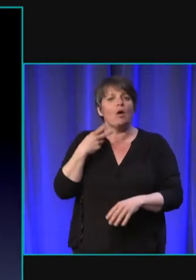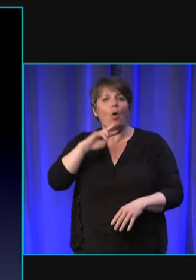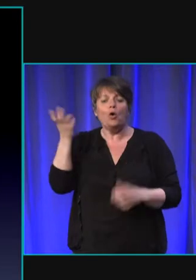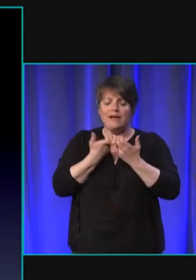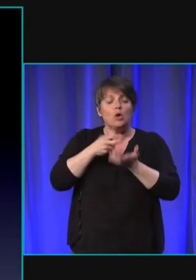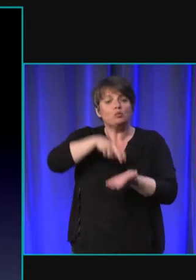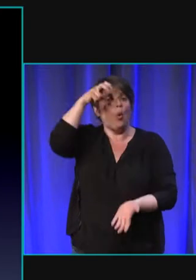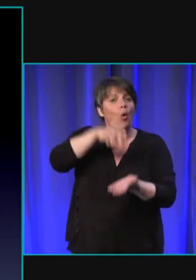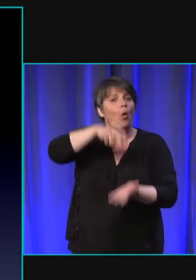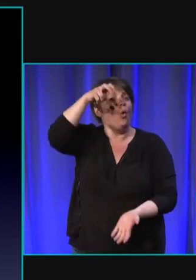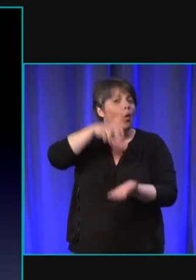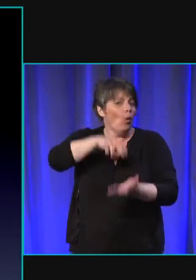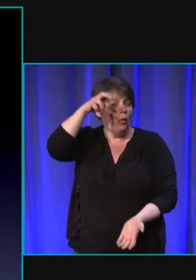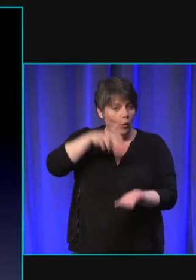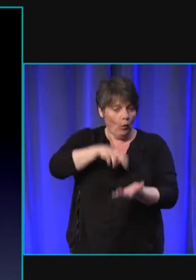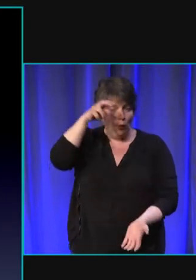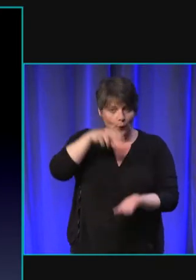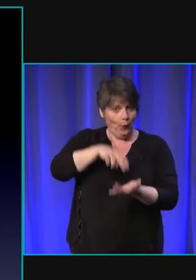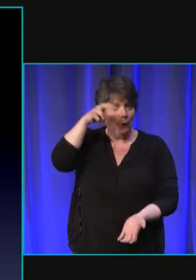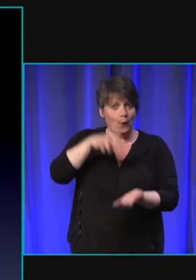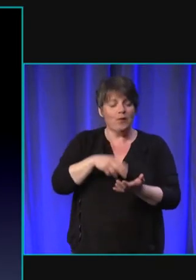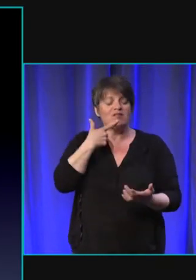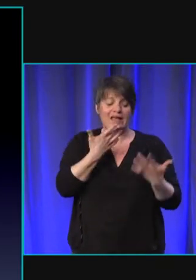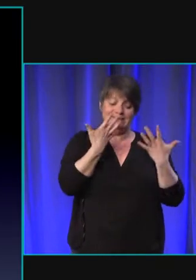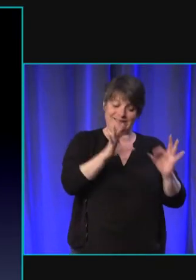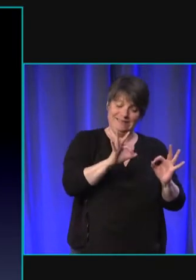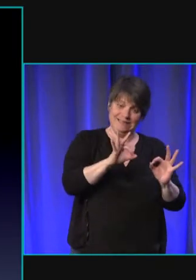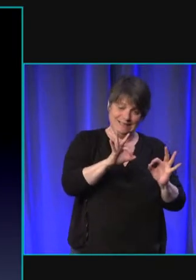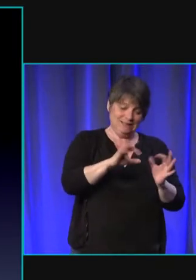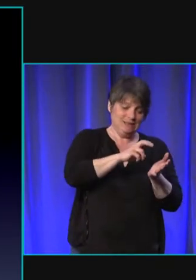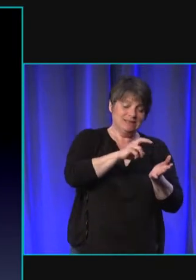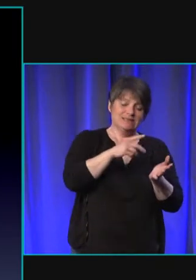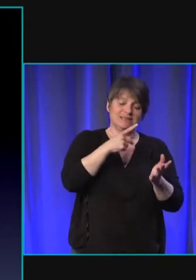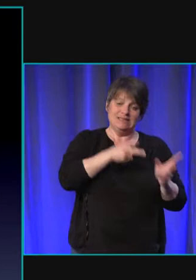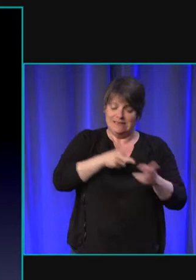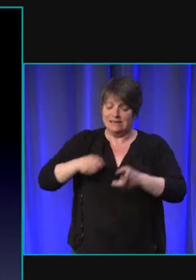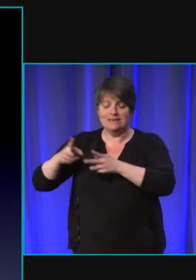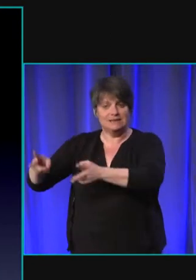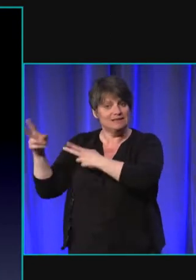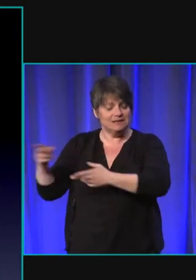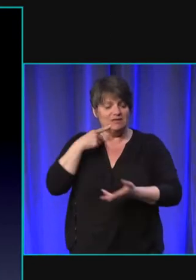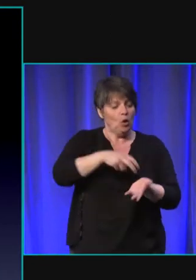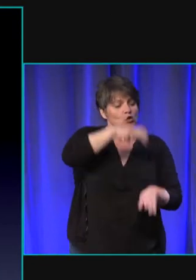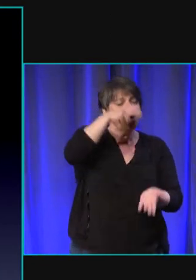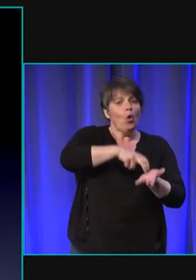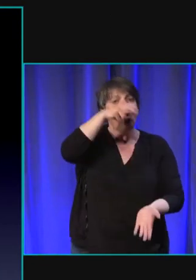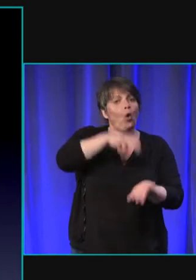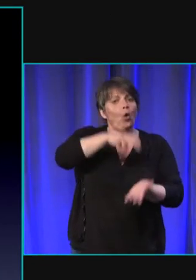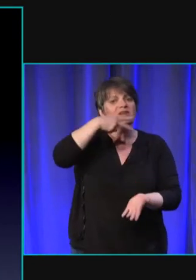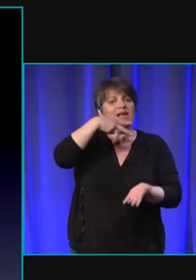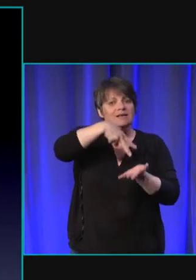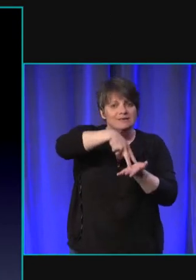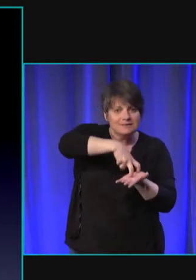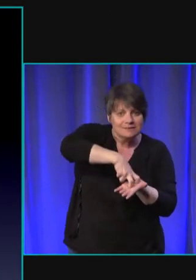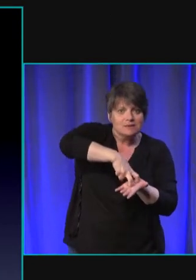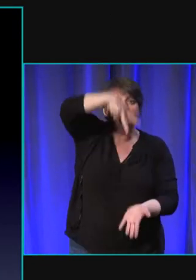par exemple, donc là ici vous avez une série de 10 sauts à contre-mouvement. Donc à contre-mouvement, ça veut dire qu'on fait une flexion